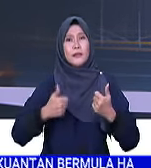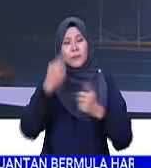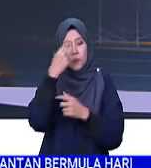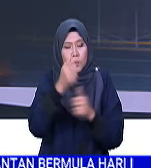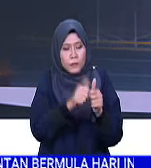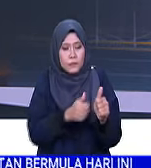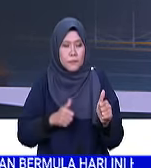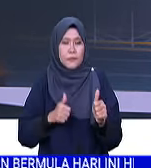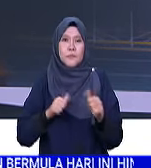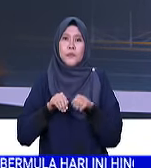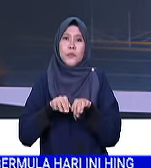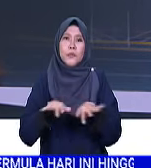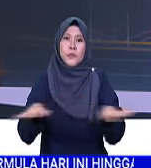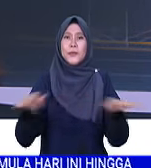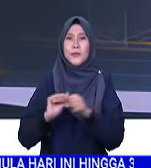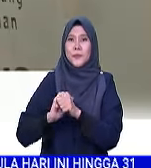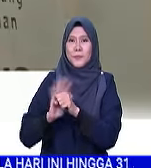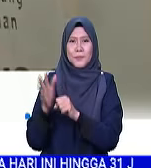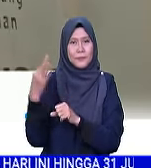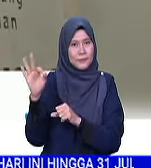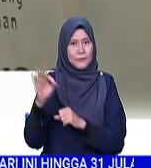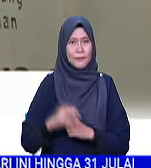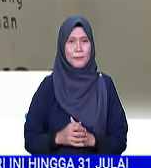wabak COVID-19.